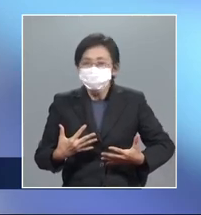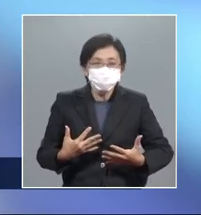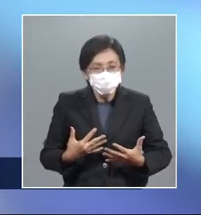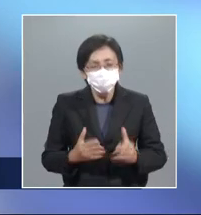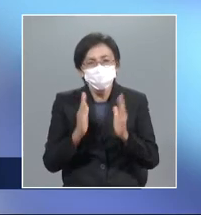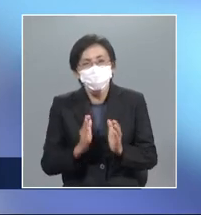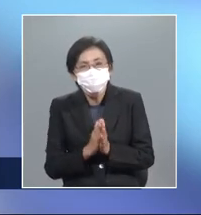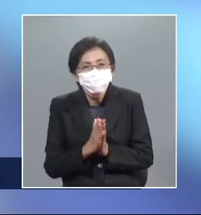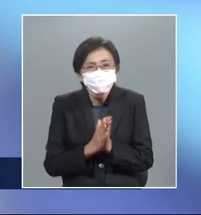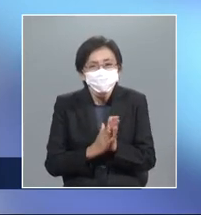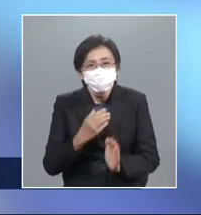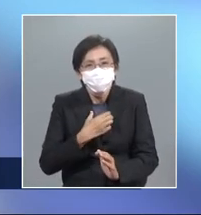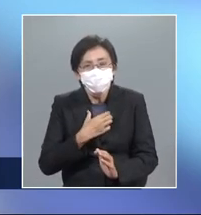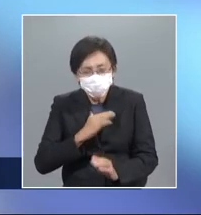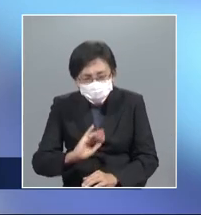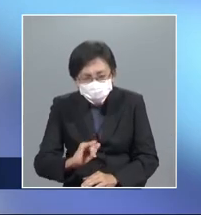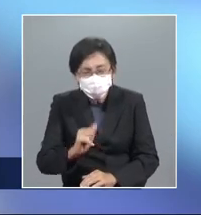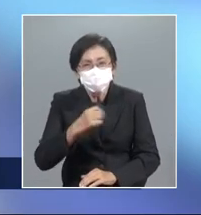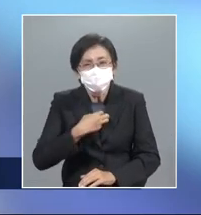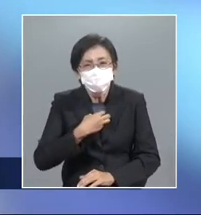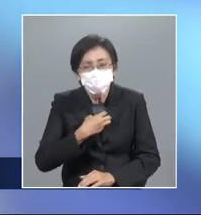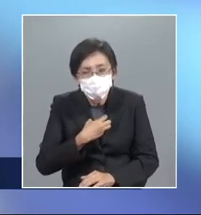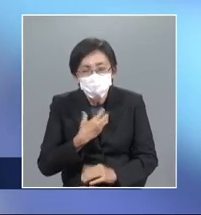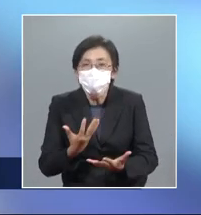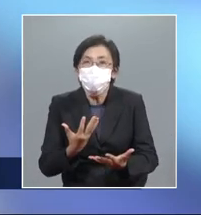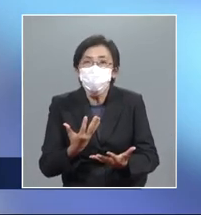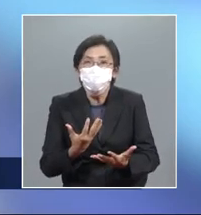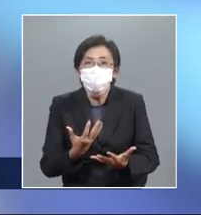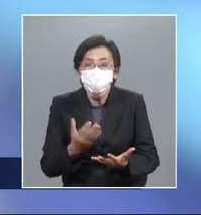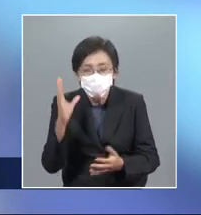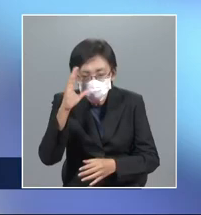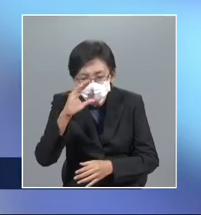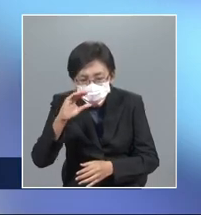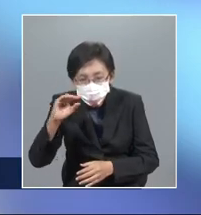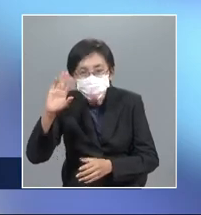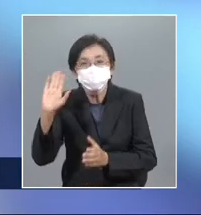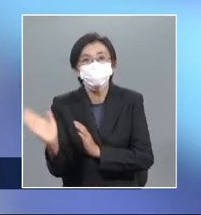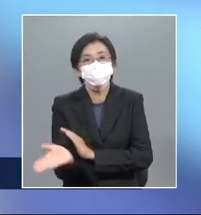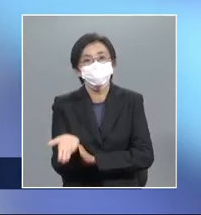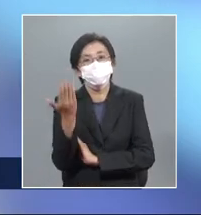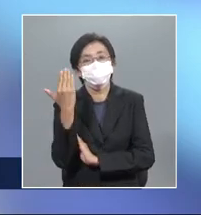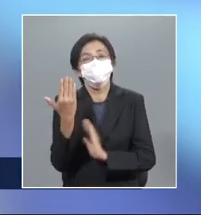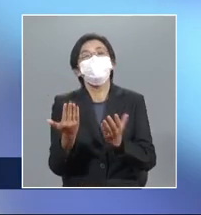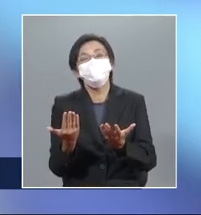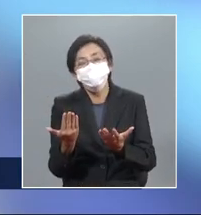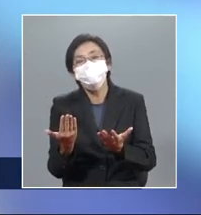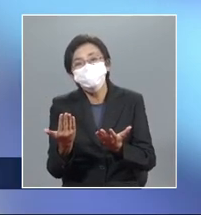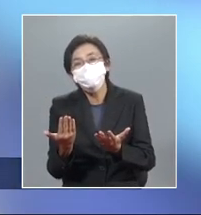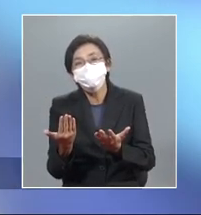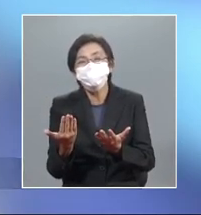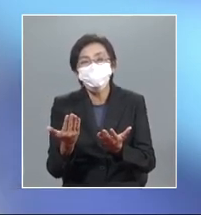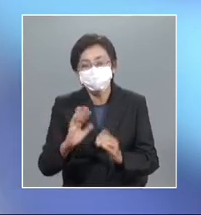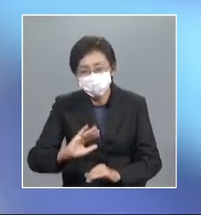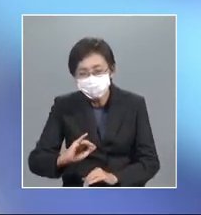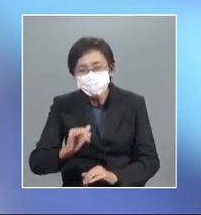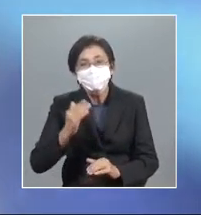ลุ้นนะให้มีปฏิหารเกิดขึ้นสุดท้ายแล้วปฏิหาริย์ไม่มีจริงนะครับถ้าเราลองไป